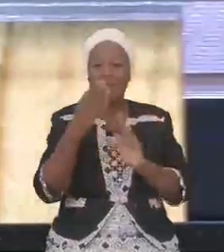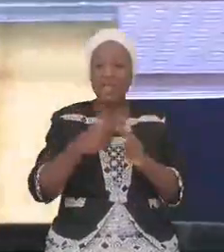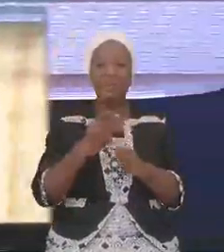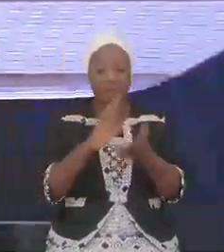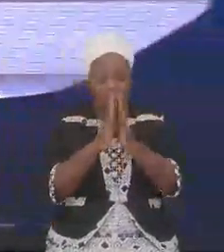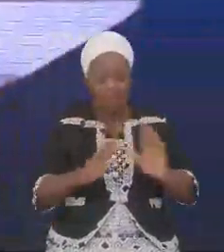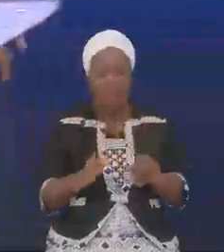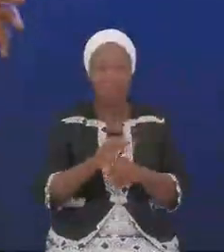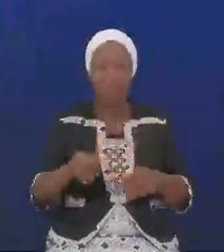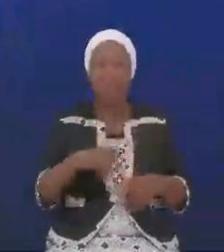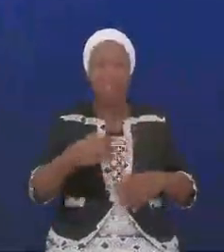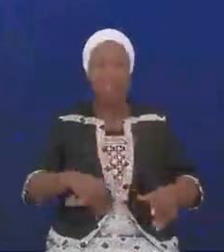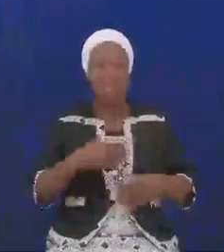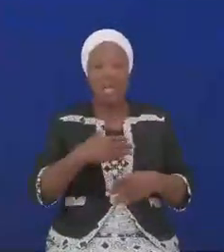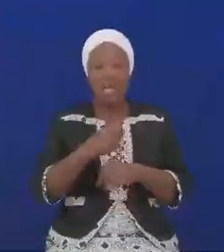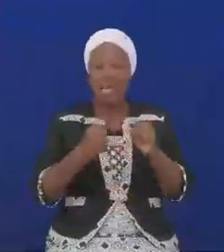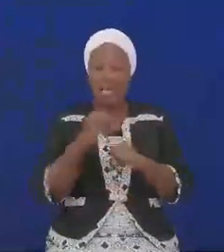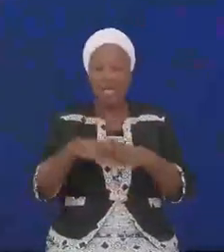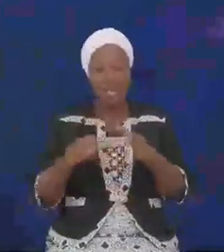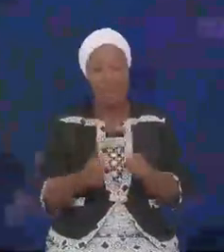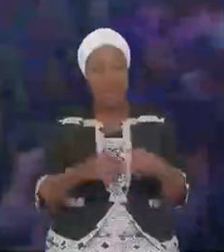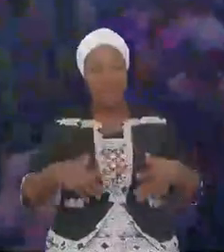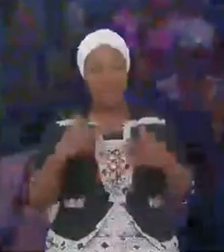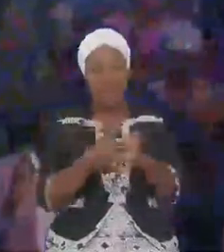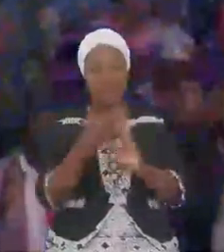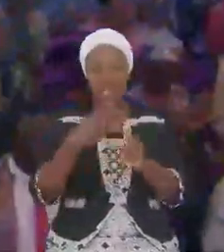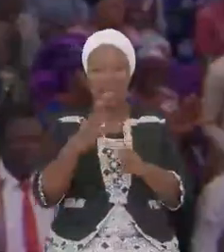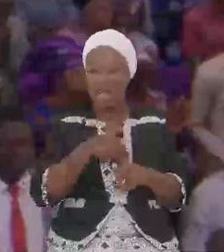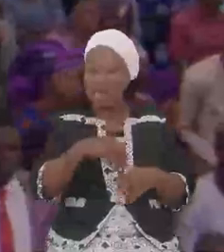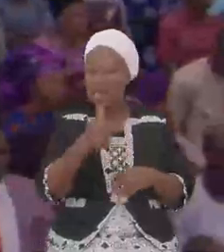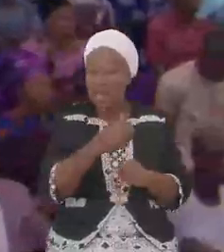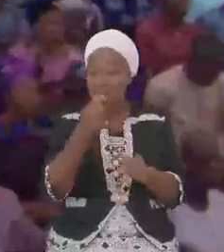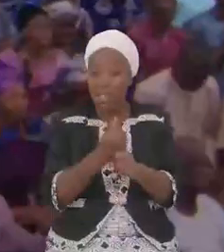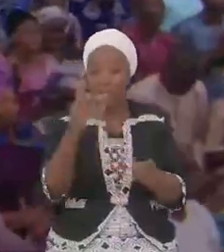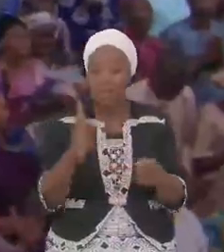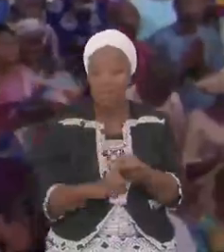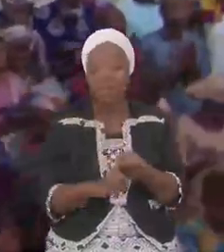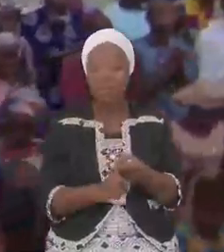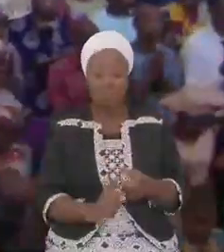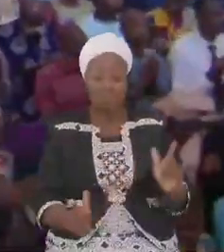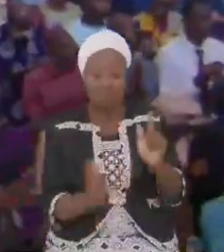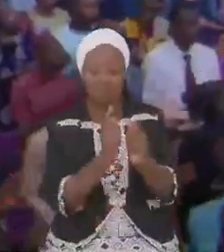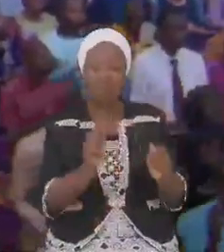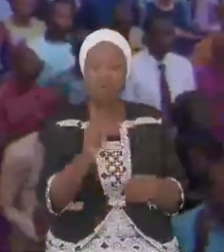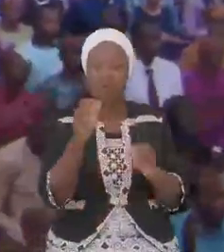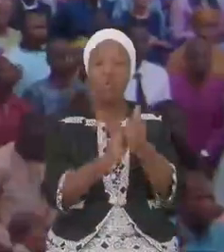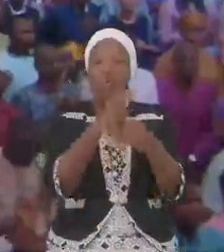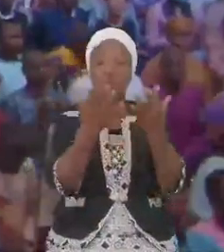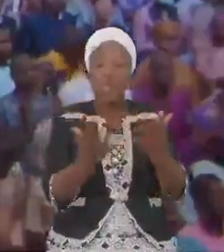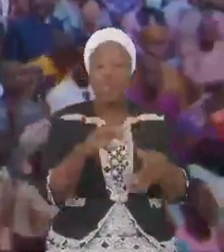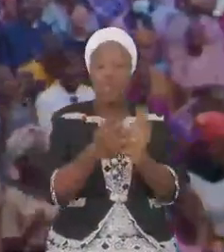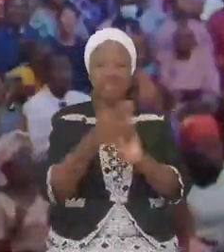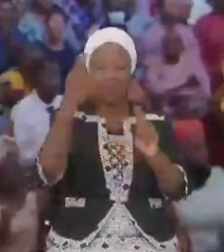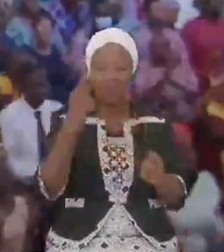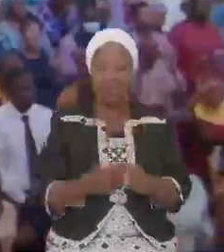de paix dans chaque vie et une année à avoir tous vos désirs